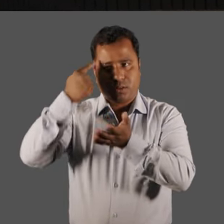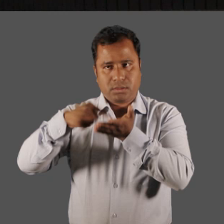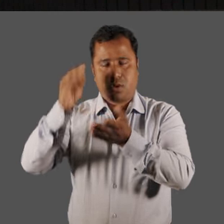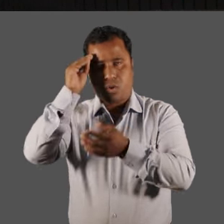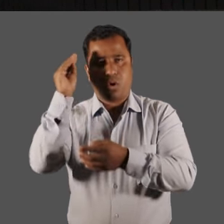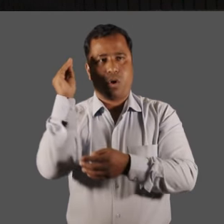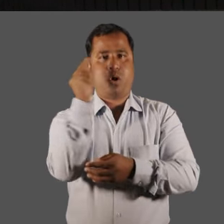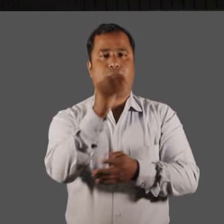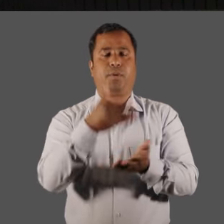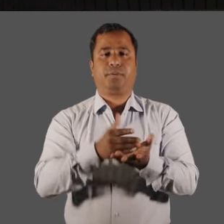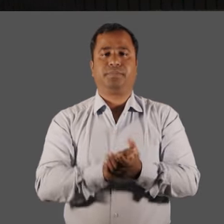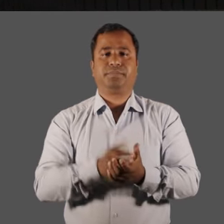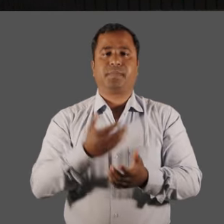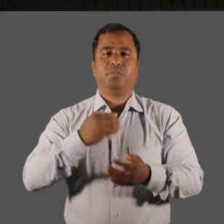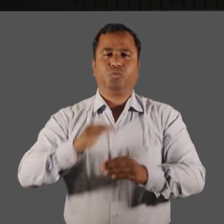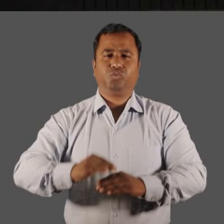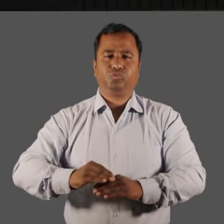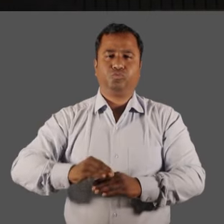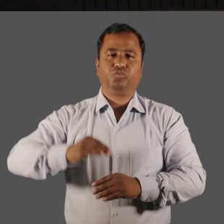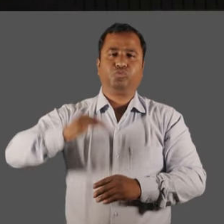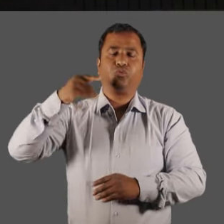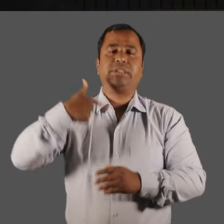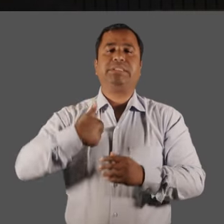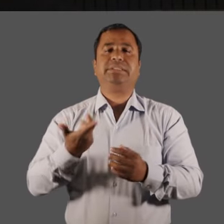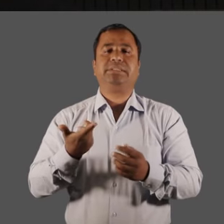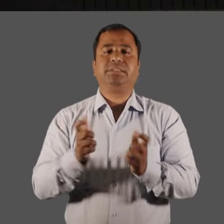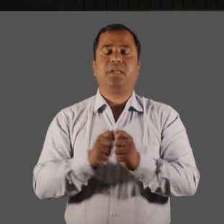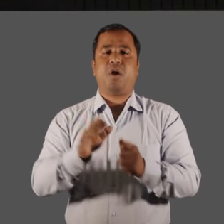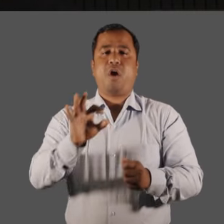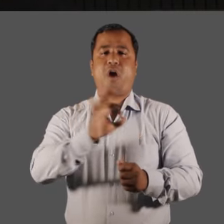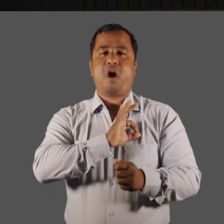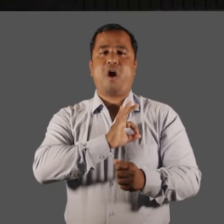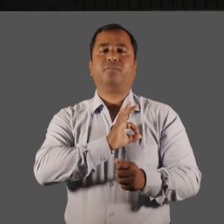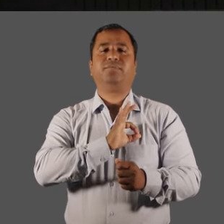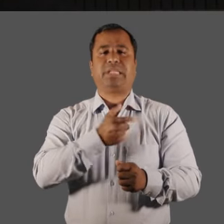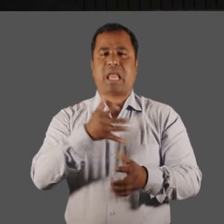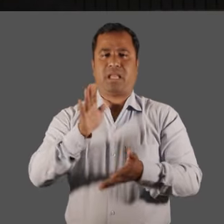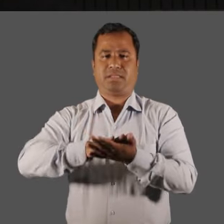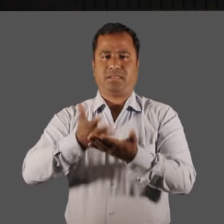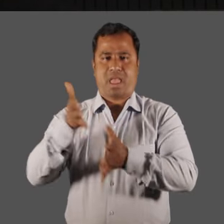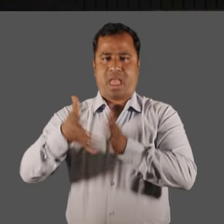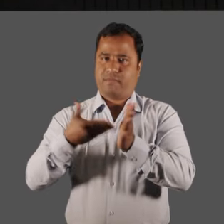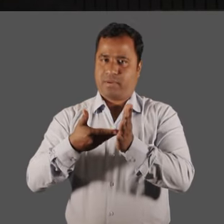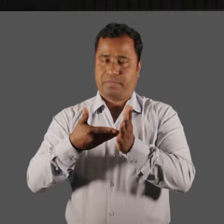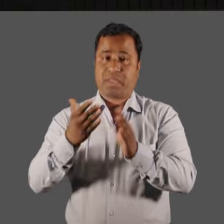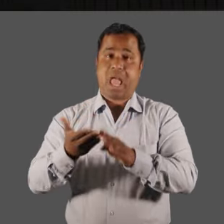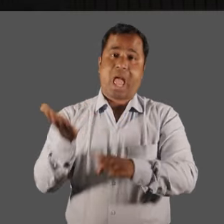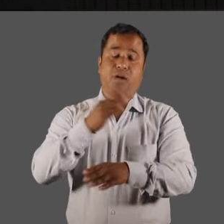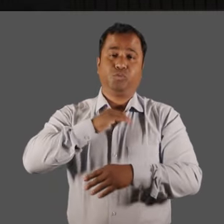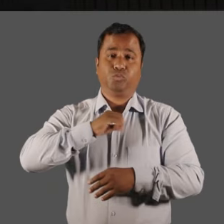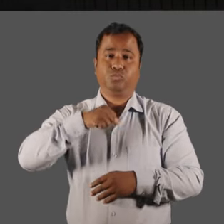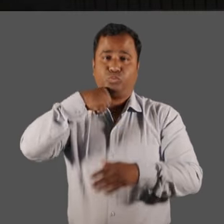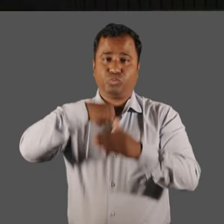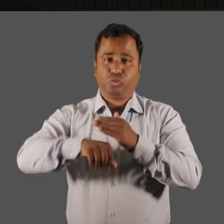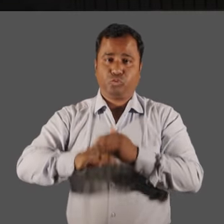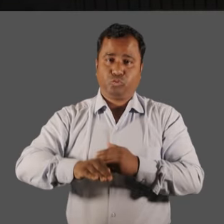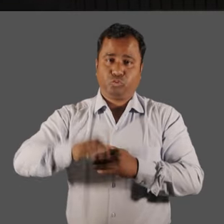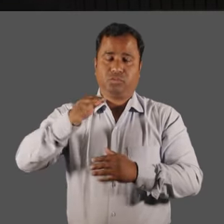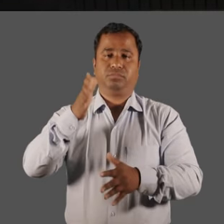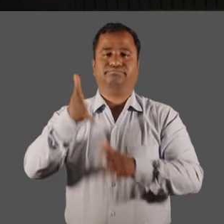ডিসিশনটা জানাতেন। তো ওই ছোট থেকে না আসলে আমাকে প্রফেশনাল ইন্টারপ্রেটার, তো আমি এখন বললাম না, আমাকে একদম ছোট থেকে